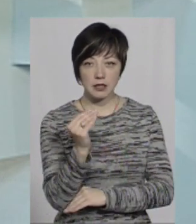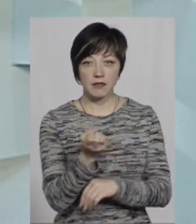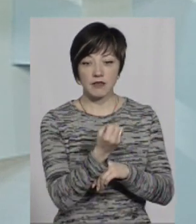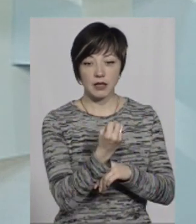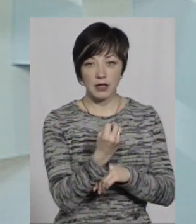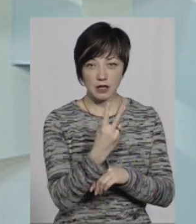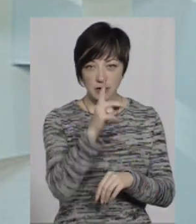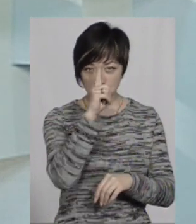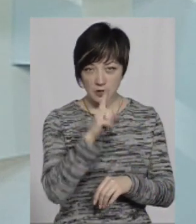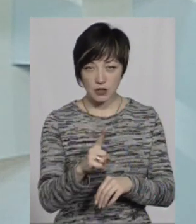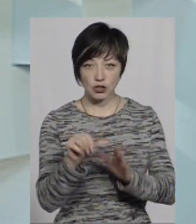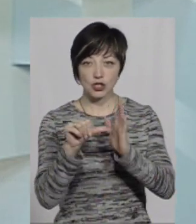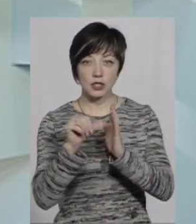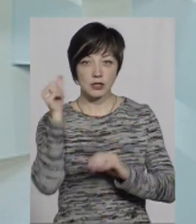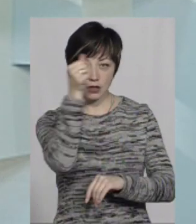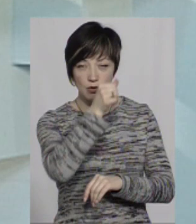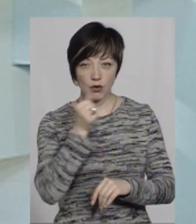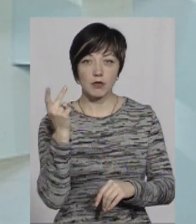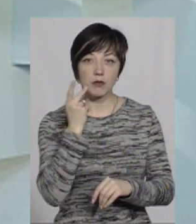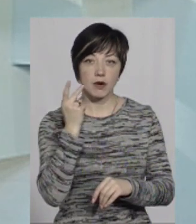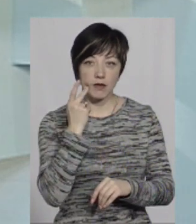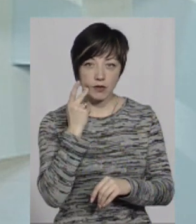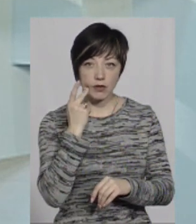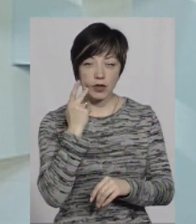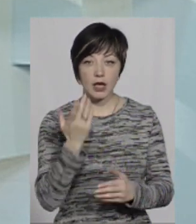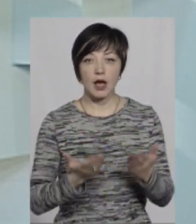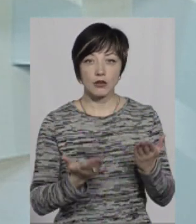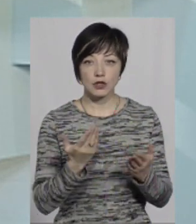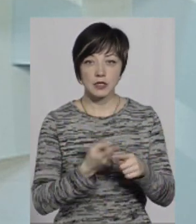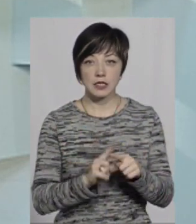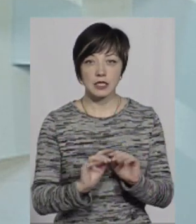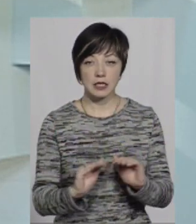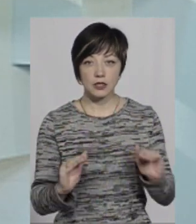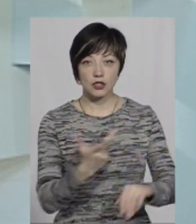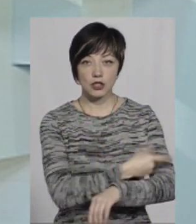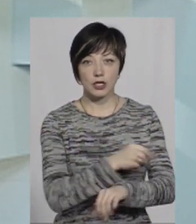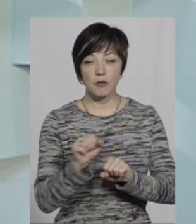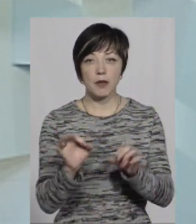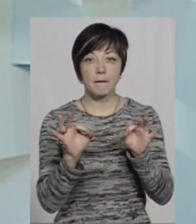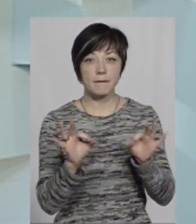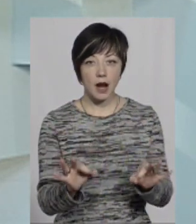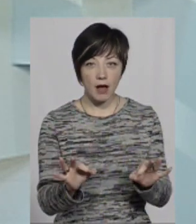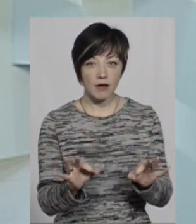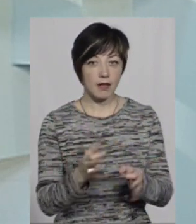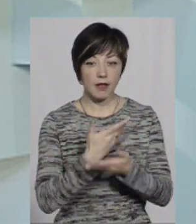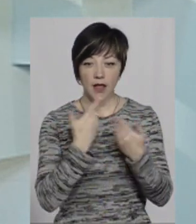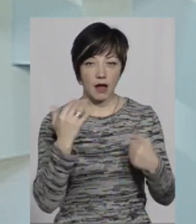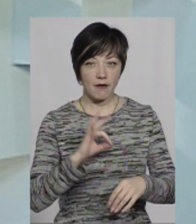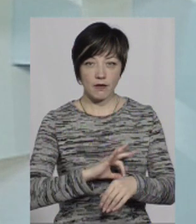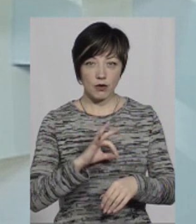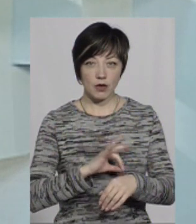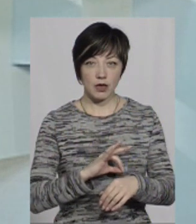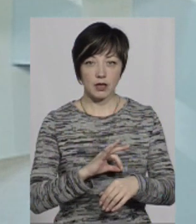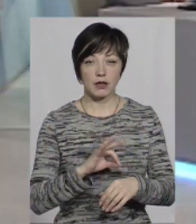в 12 місяців і в 6 років. Як правило, якщо ці дітки щеплені правильно, вони не